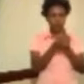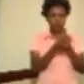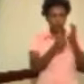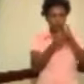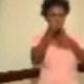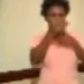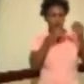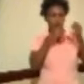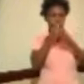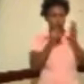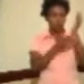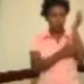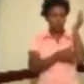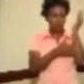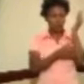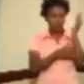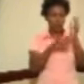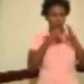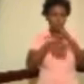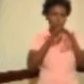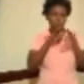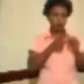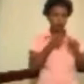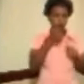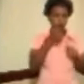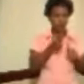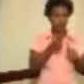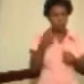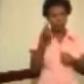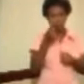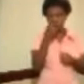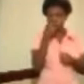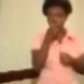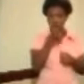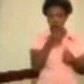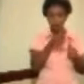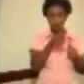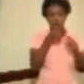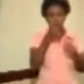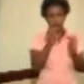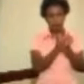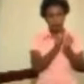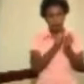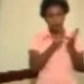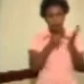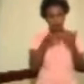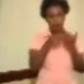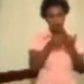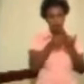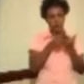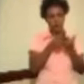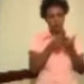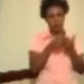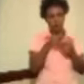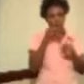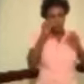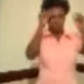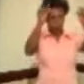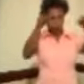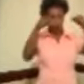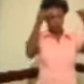la reconstruction même d'Haïti, les priorités, je crois que ça a pour en pile avec plan que le